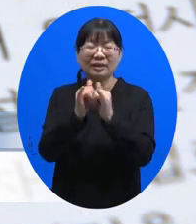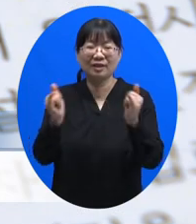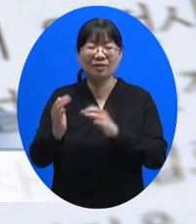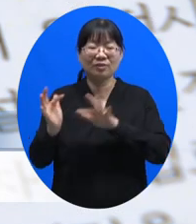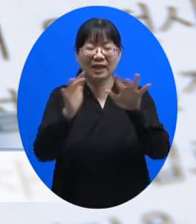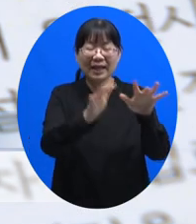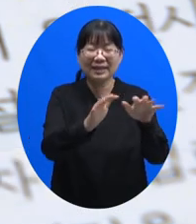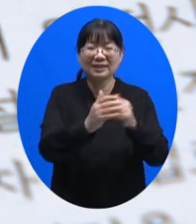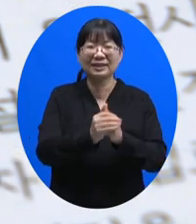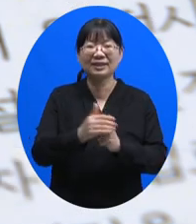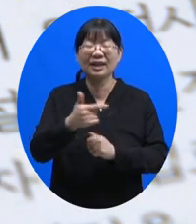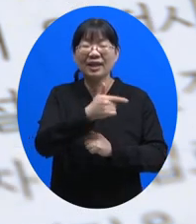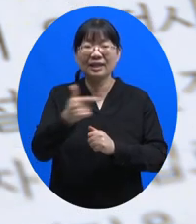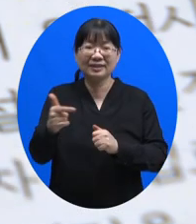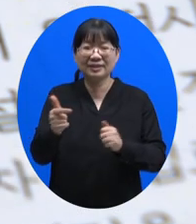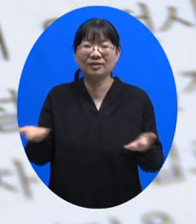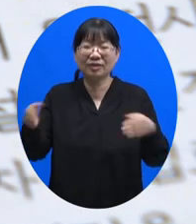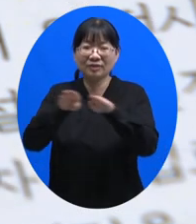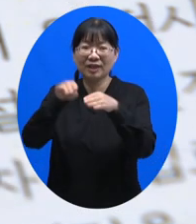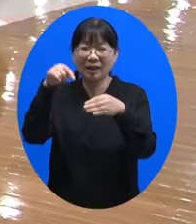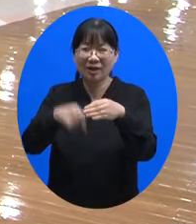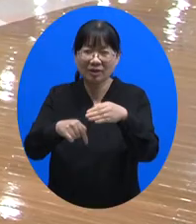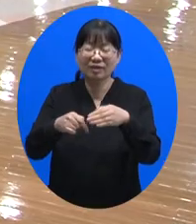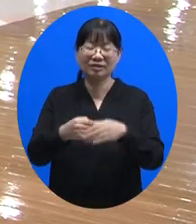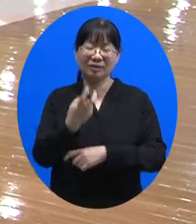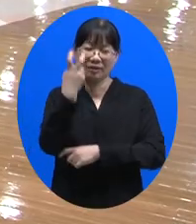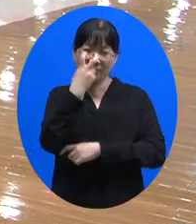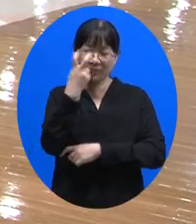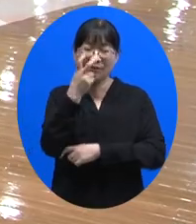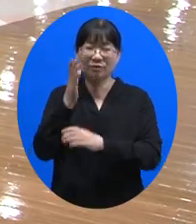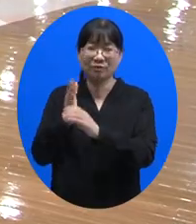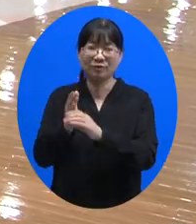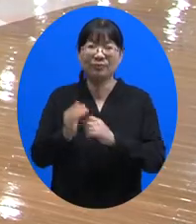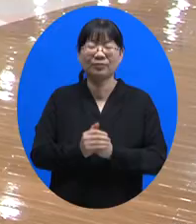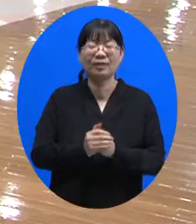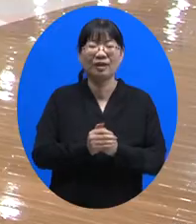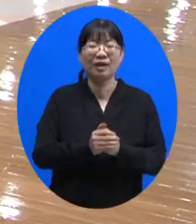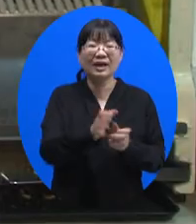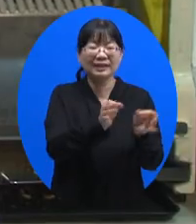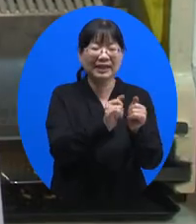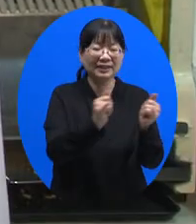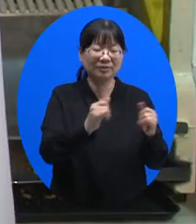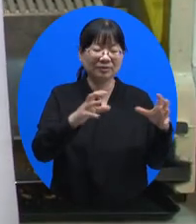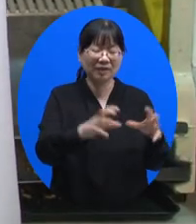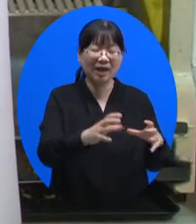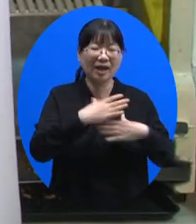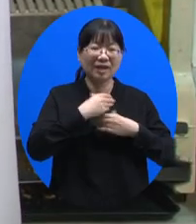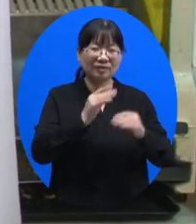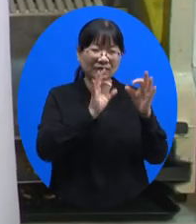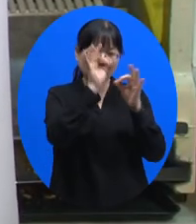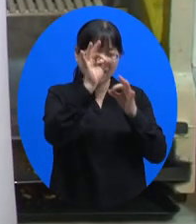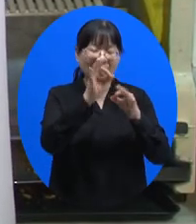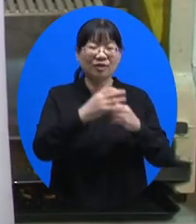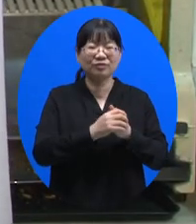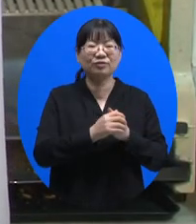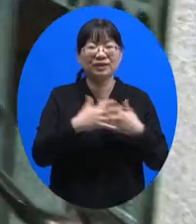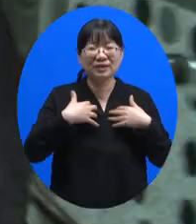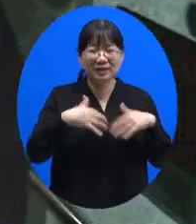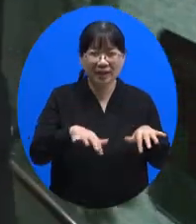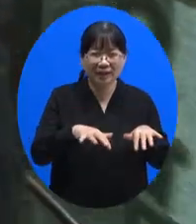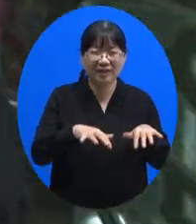다중이용 건축물을 합동 점검합니다 또 소상공인이 밀집해 안전사고에 취약한 돈의 상점가를